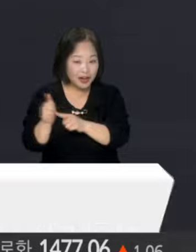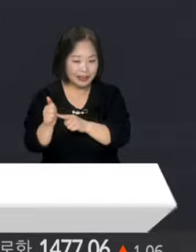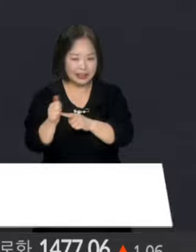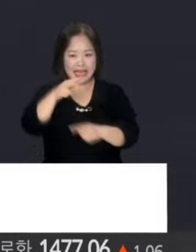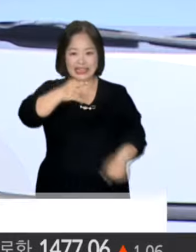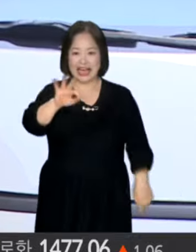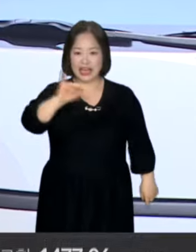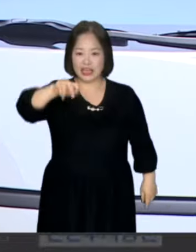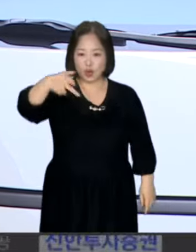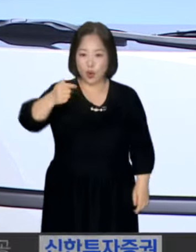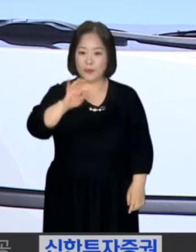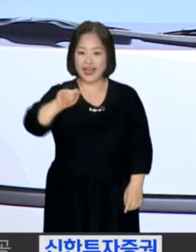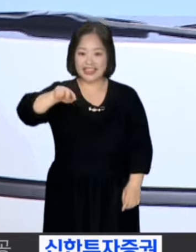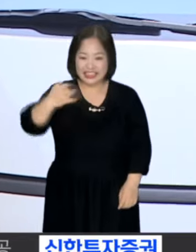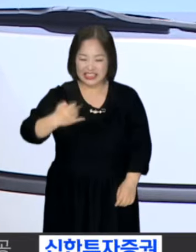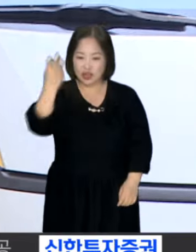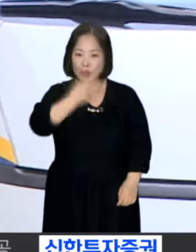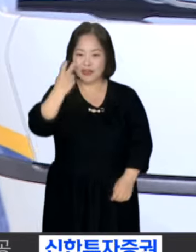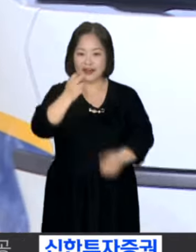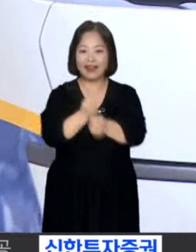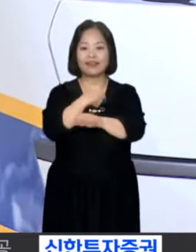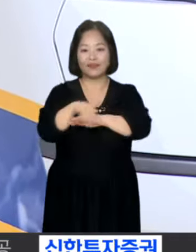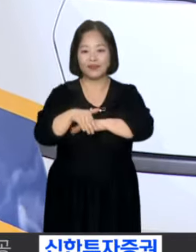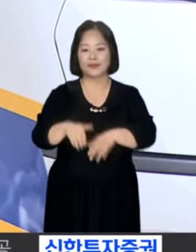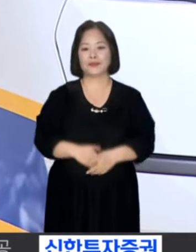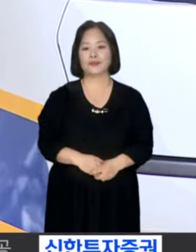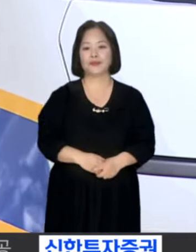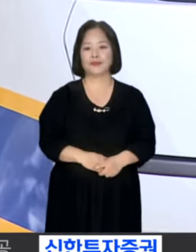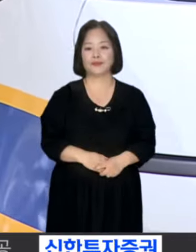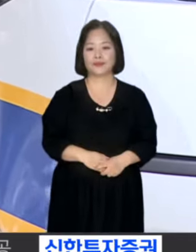사이코패스 진단 검사를 진행할 계획입니다